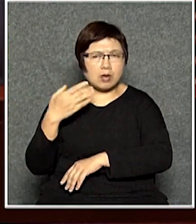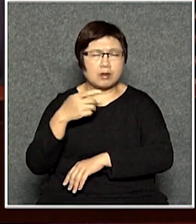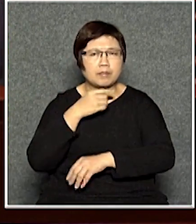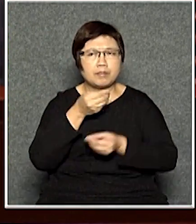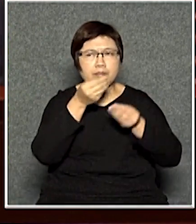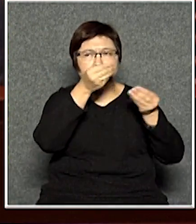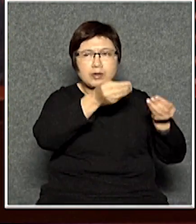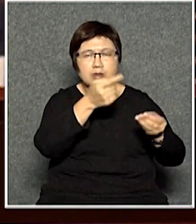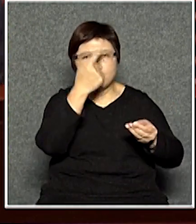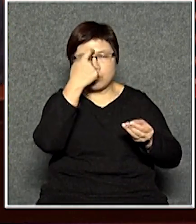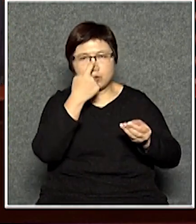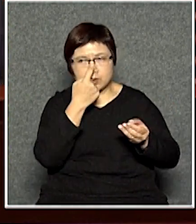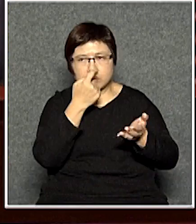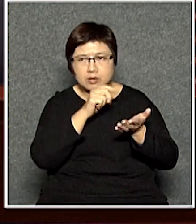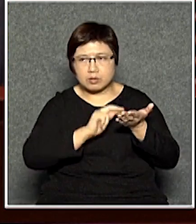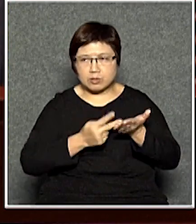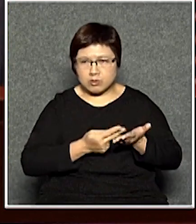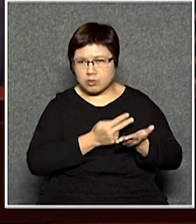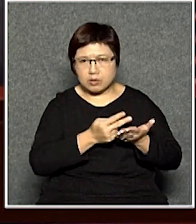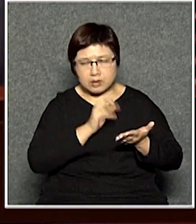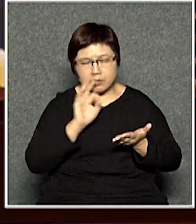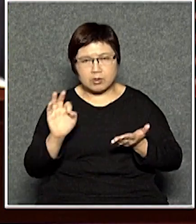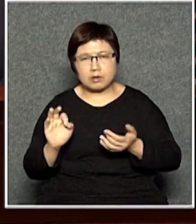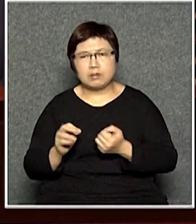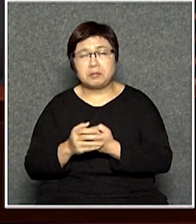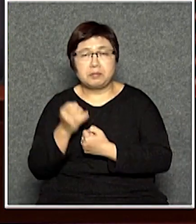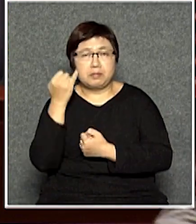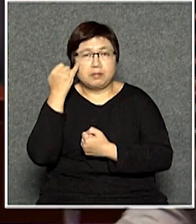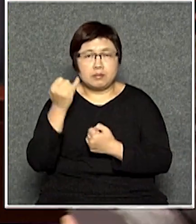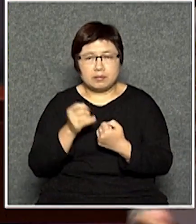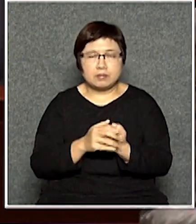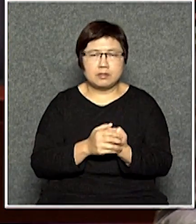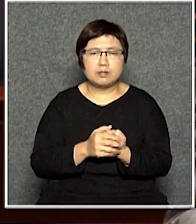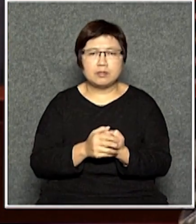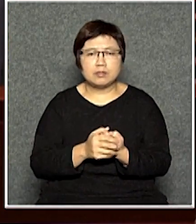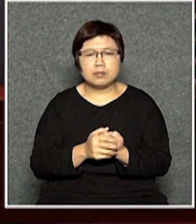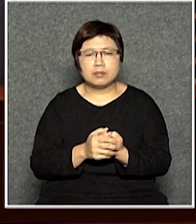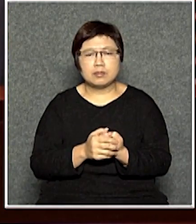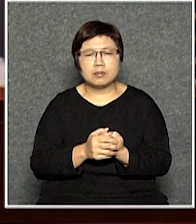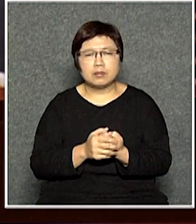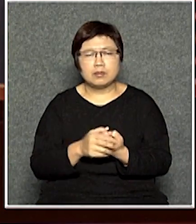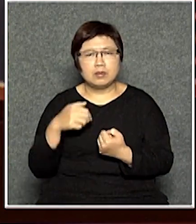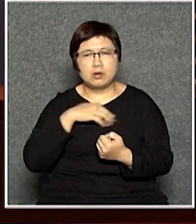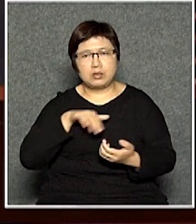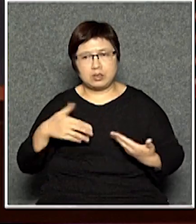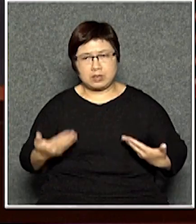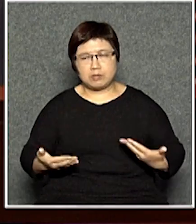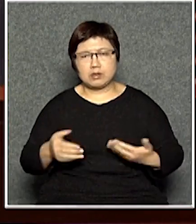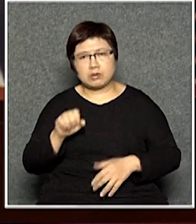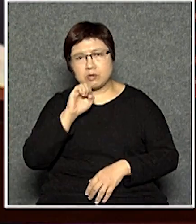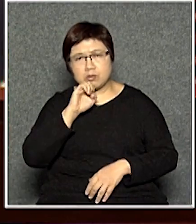振英改過一下他的文件呢？主席，其實我們今天說